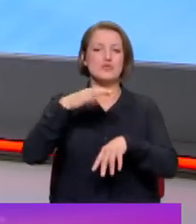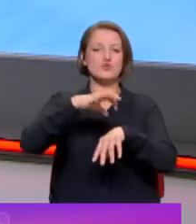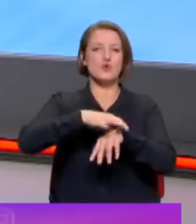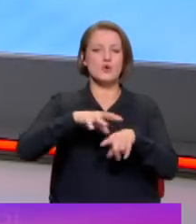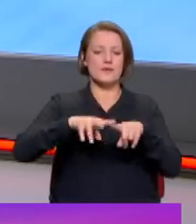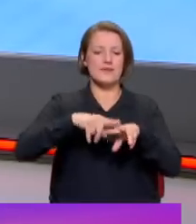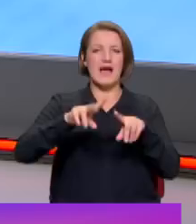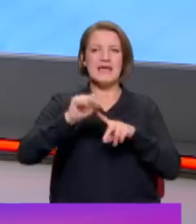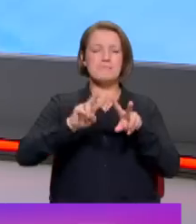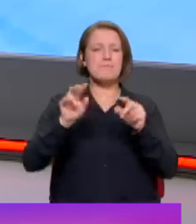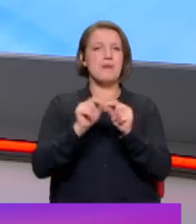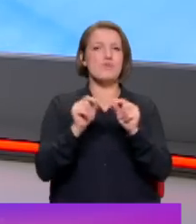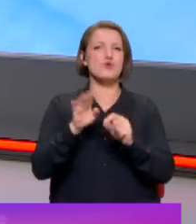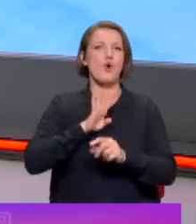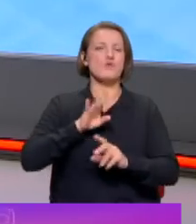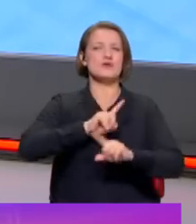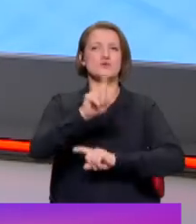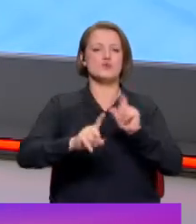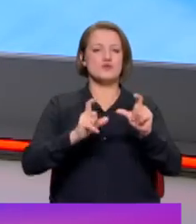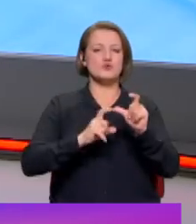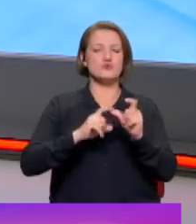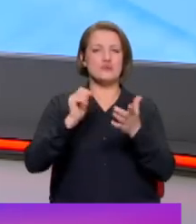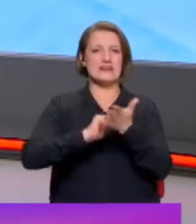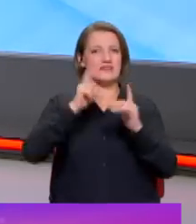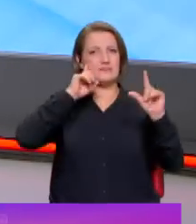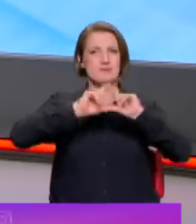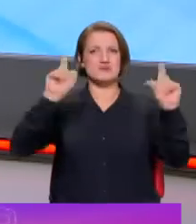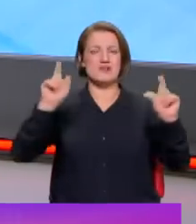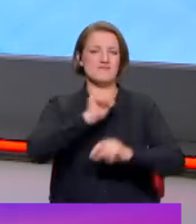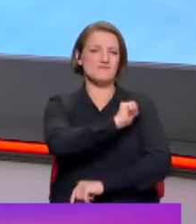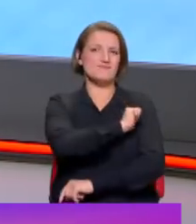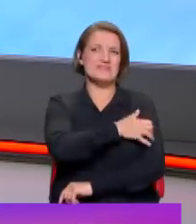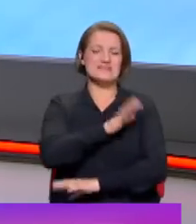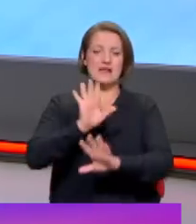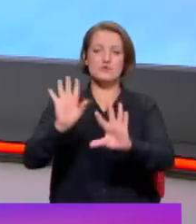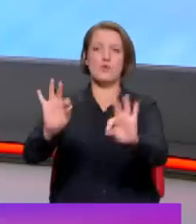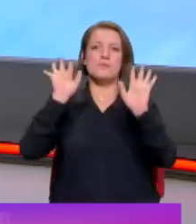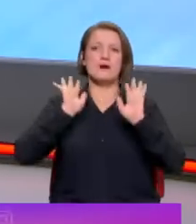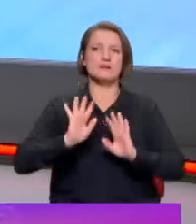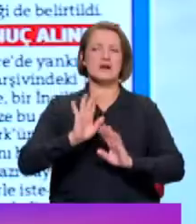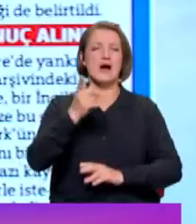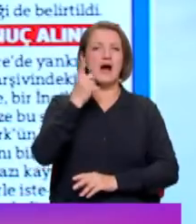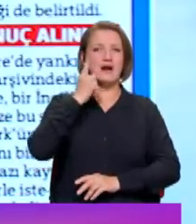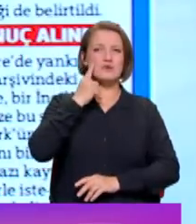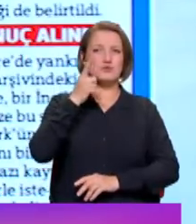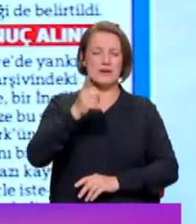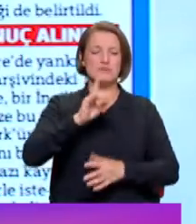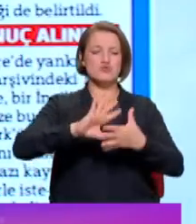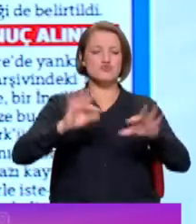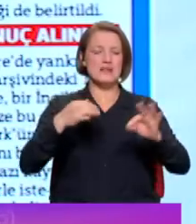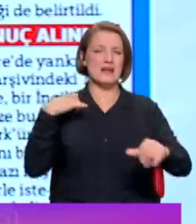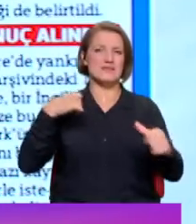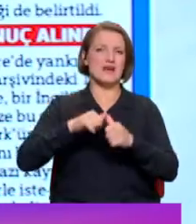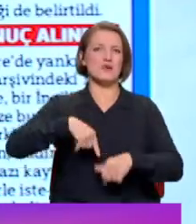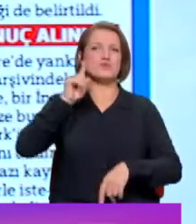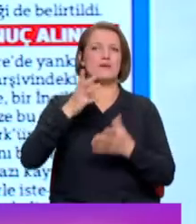Naim babiroğlu soracağız sevgili izleyenler Sözcü gazetesinin manşeti Filistin'e el sürülemez Atatürk'e mal edilen bu sözler yeniden